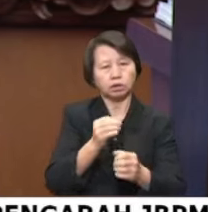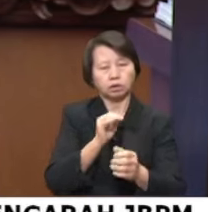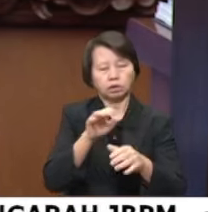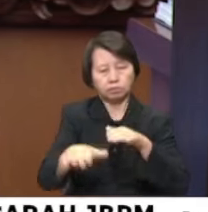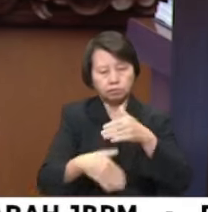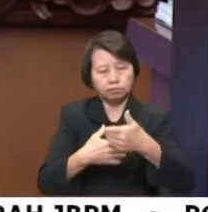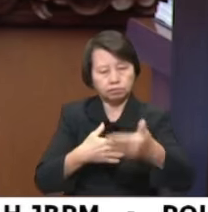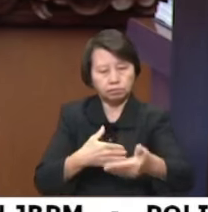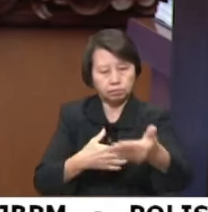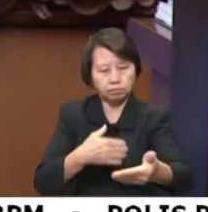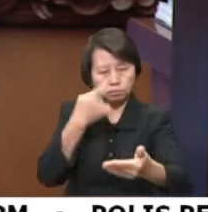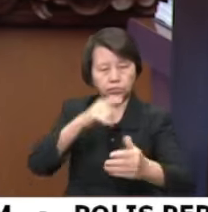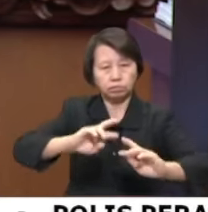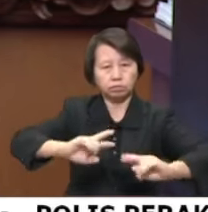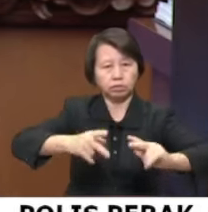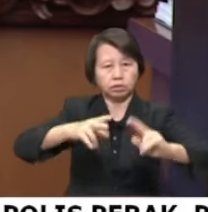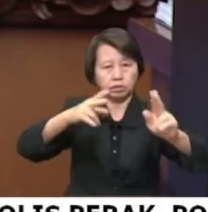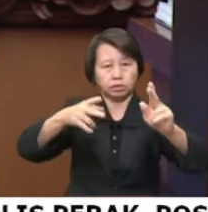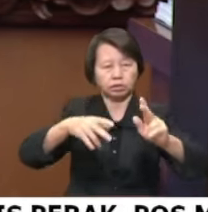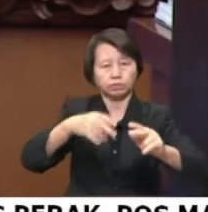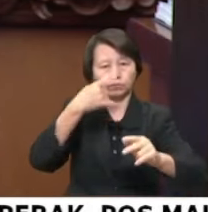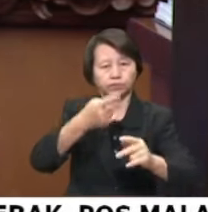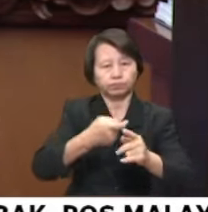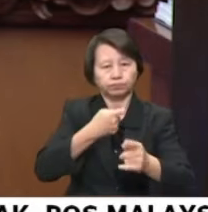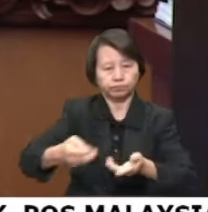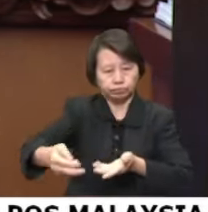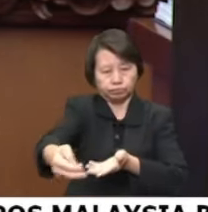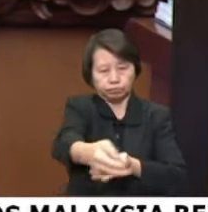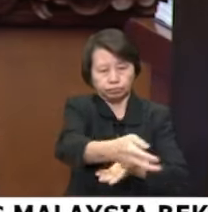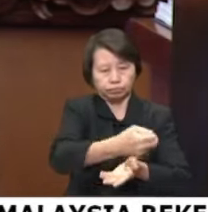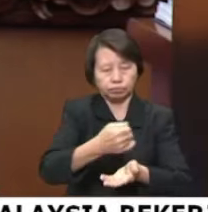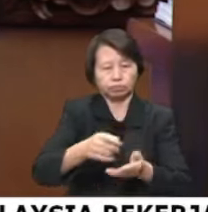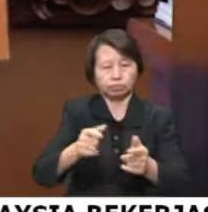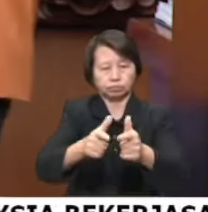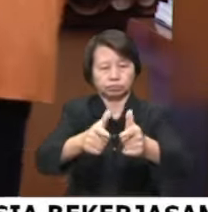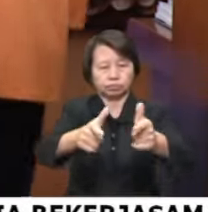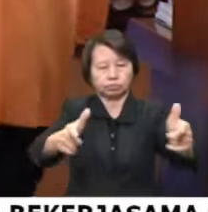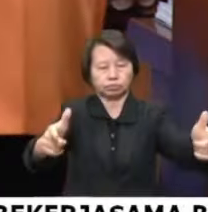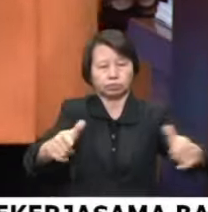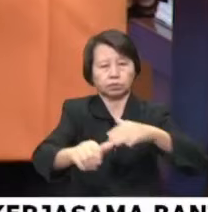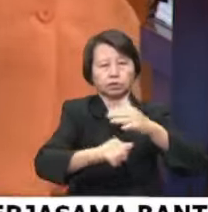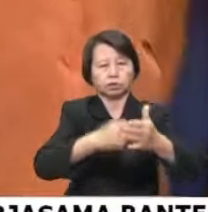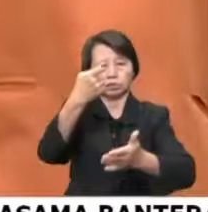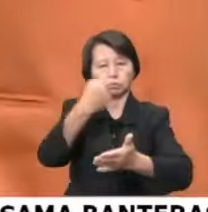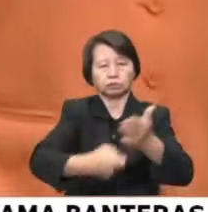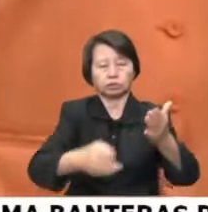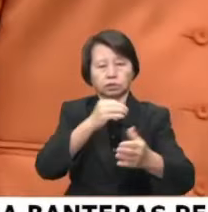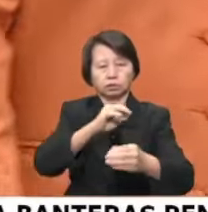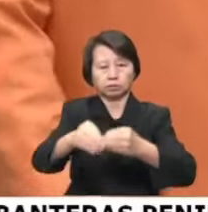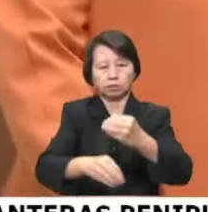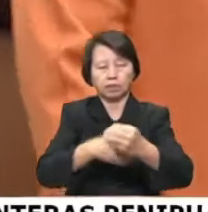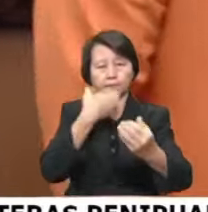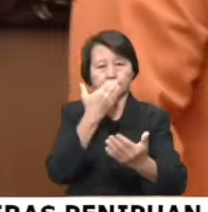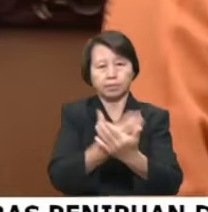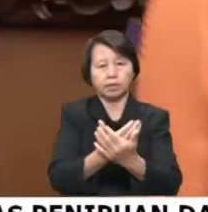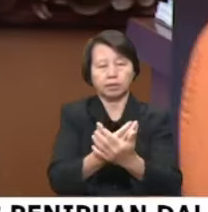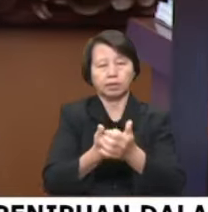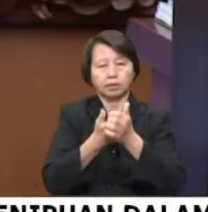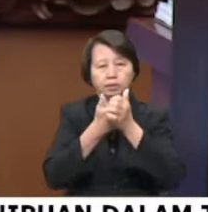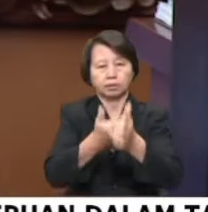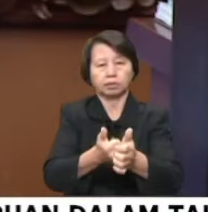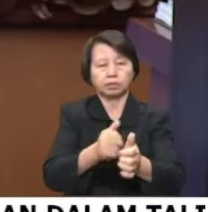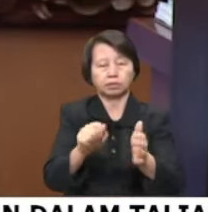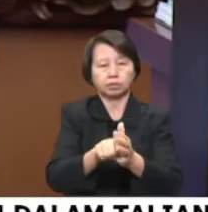untuk meningkatkan lagi mobilisasi hasil melalui perluasan asas cukai serta menambah baik pematuhan